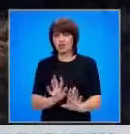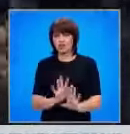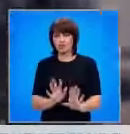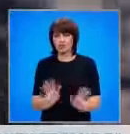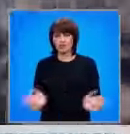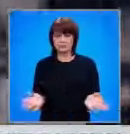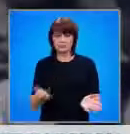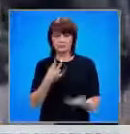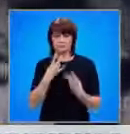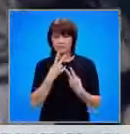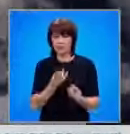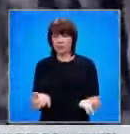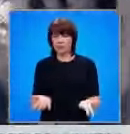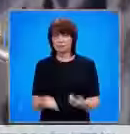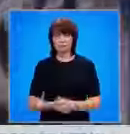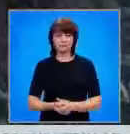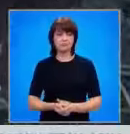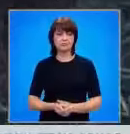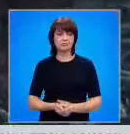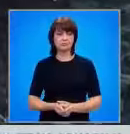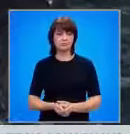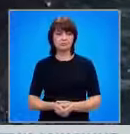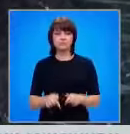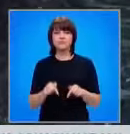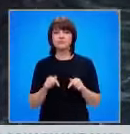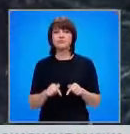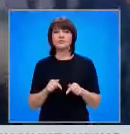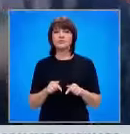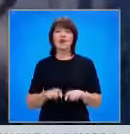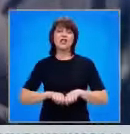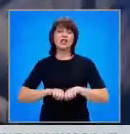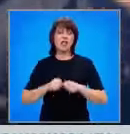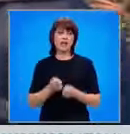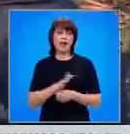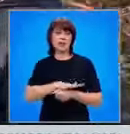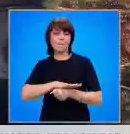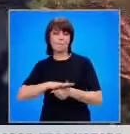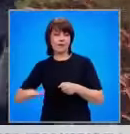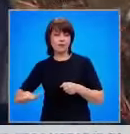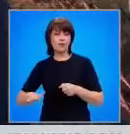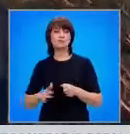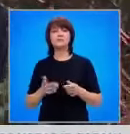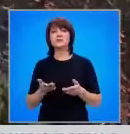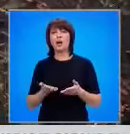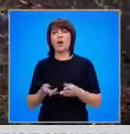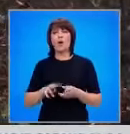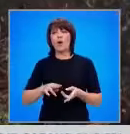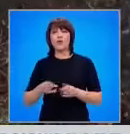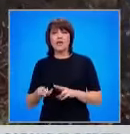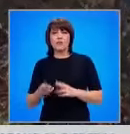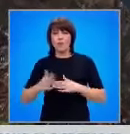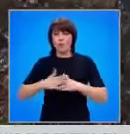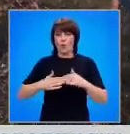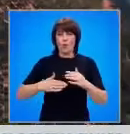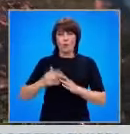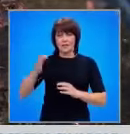за нищо не става. Ето. Това е тотална щета. Отделно конструкцията е повалена